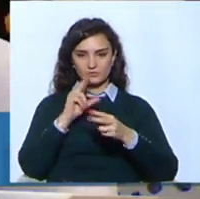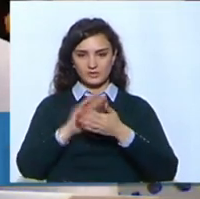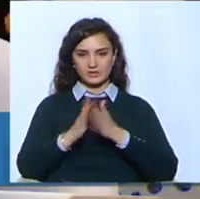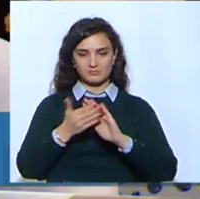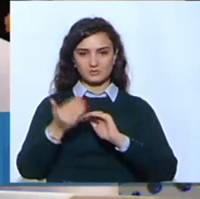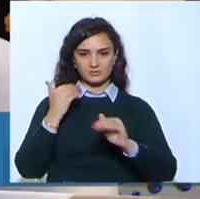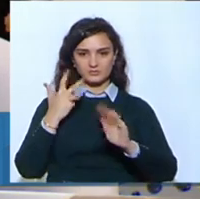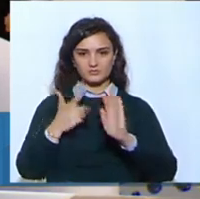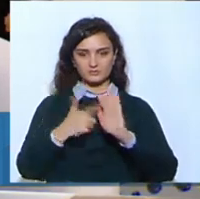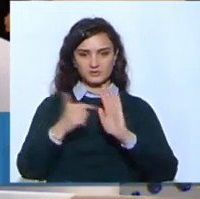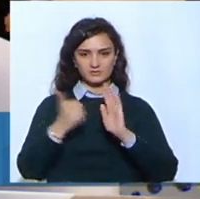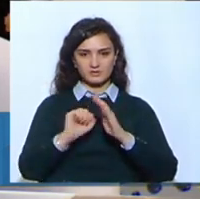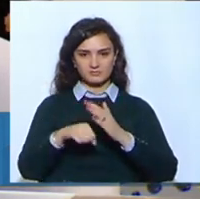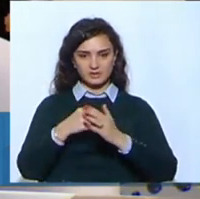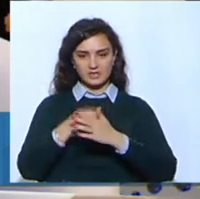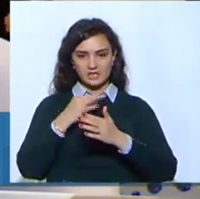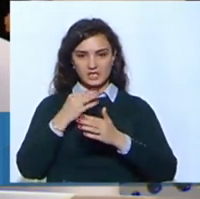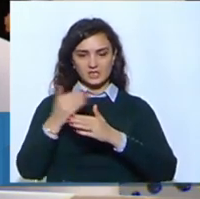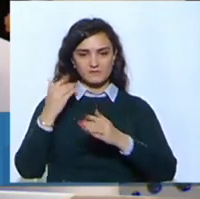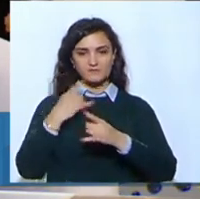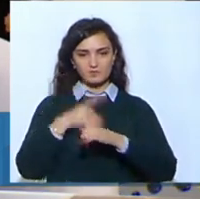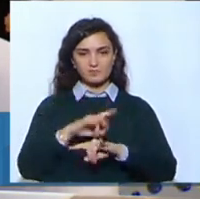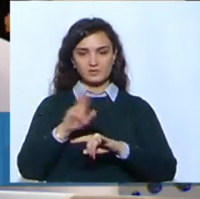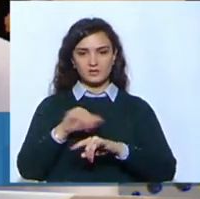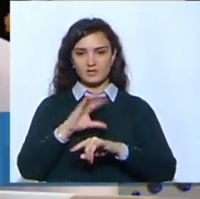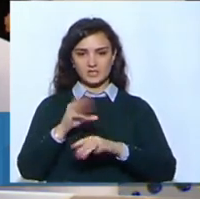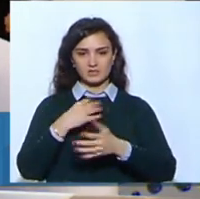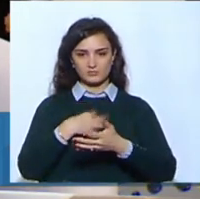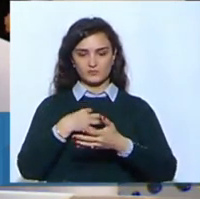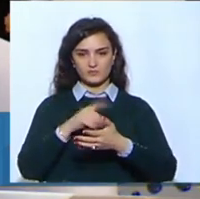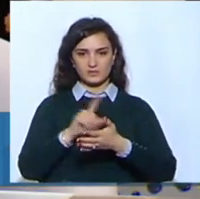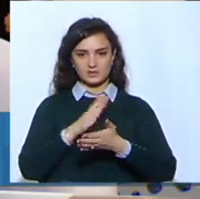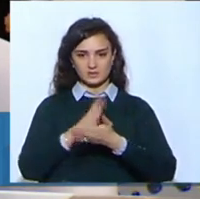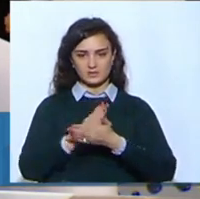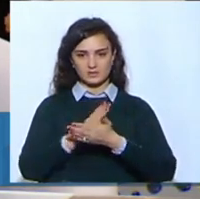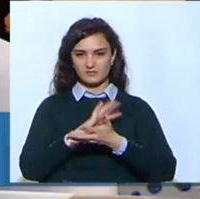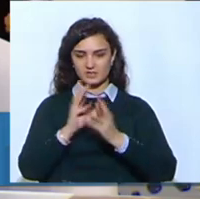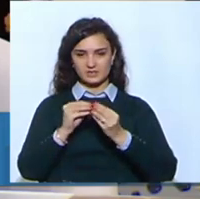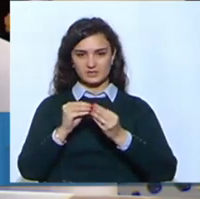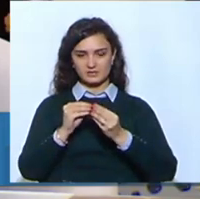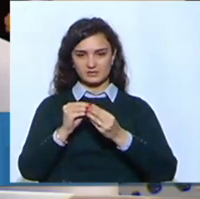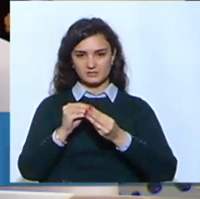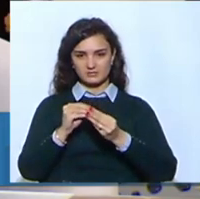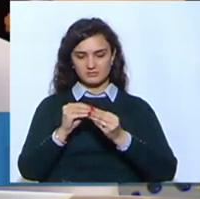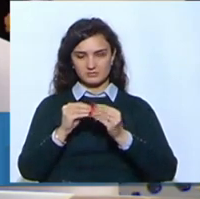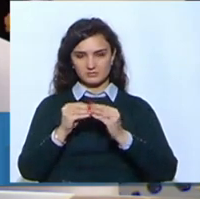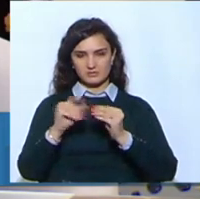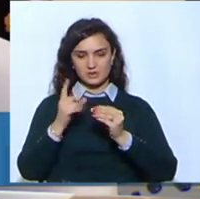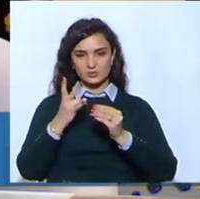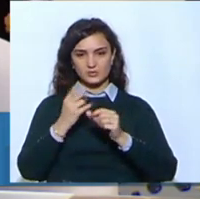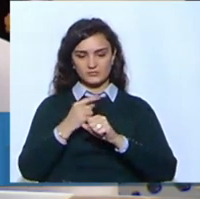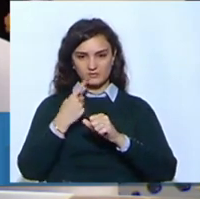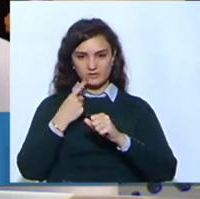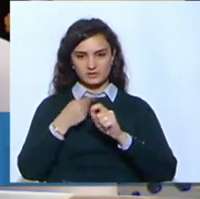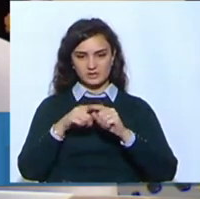სამწუხაროდ 37 კვირამდე, რამაც ნაადრევი მშობიარობა გამოიწვევს. და ასევე ყველაზე მნიშვნელოვანი რაც არის ქლამიდია, ყველაზე მნიშვნელოვანი ესე რაც უნდა გამოვკვეთოთ,